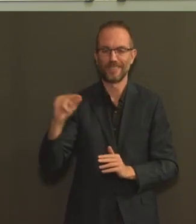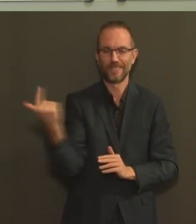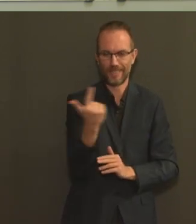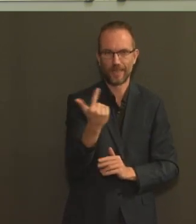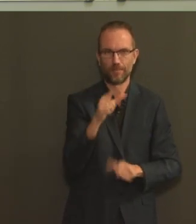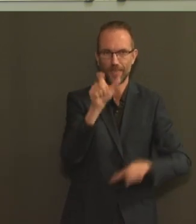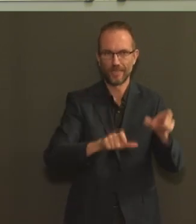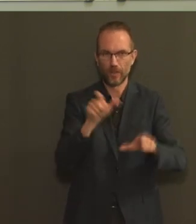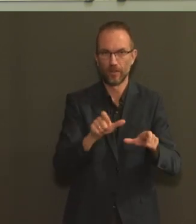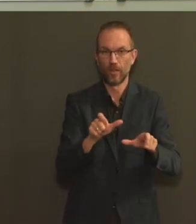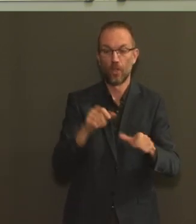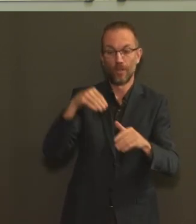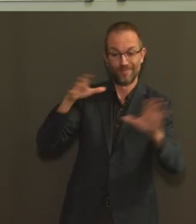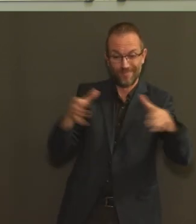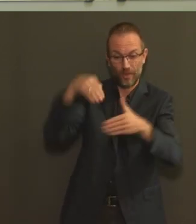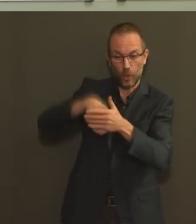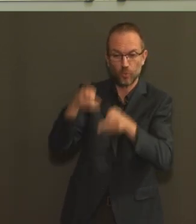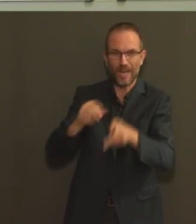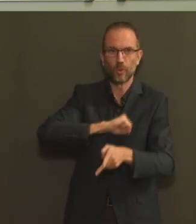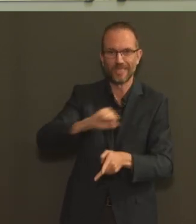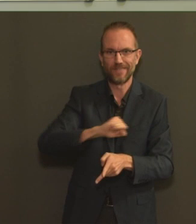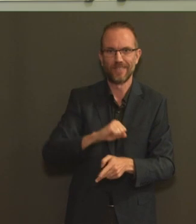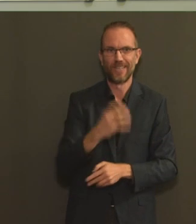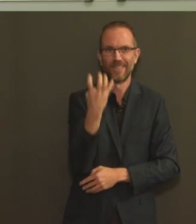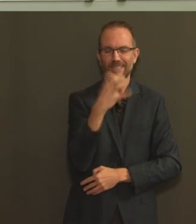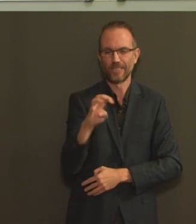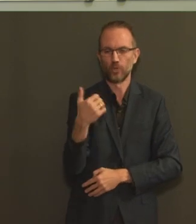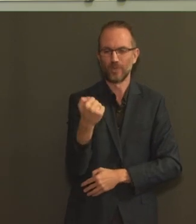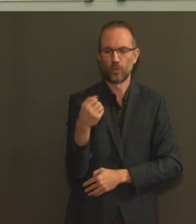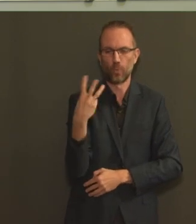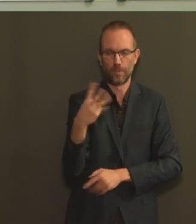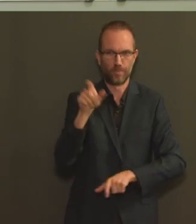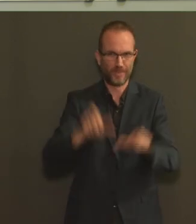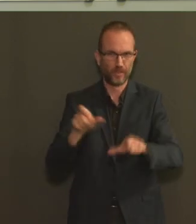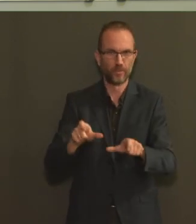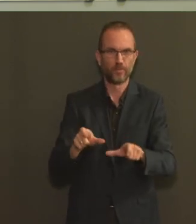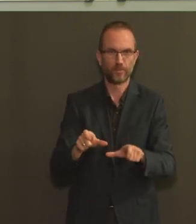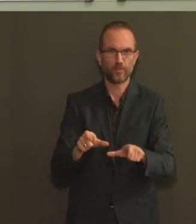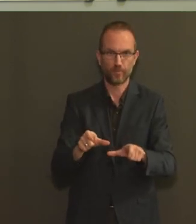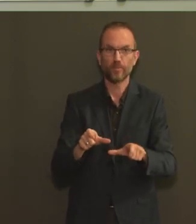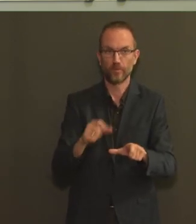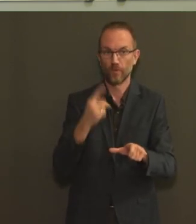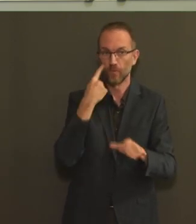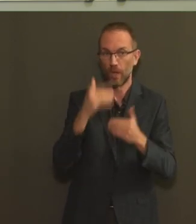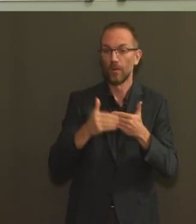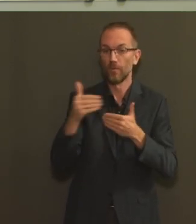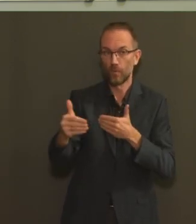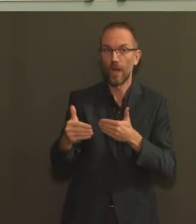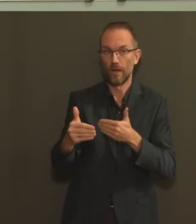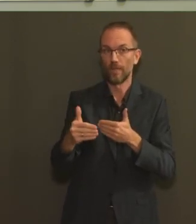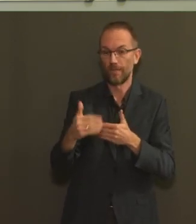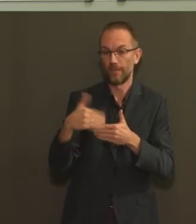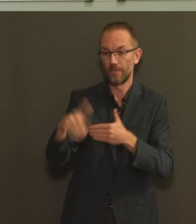diminution continue sur le trend que nous avons pour l'instant, nous pourrions pour la fin de la semaine avoir moins de 2000 patients